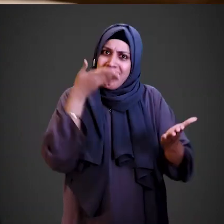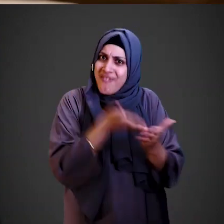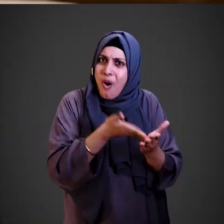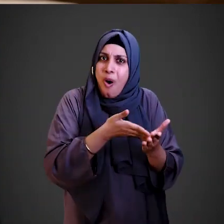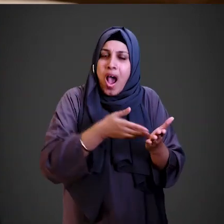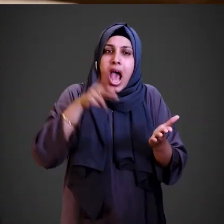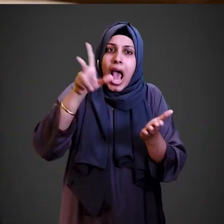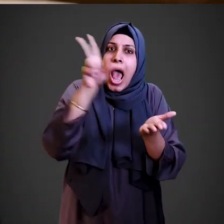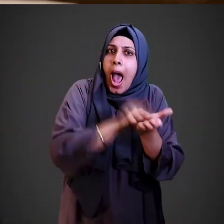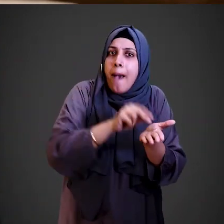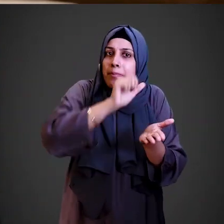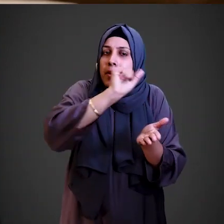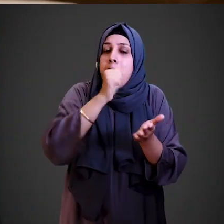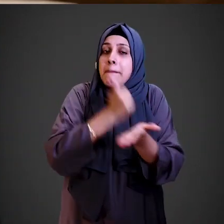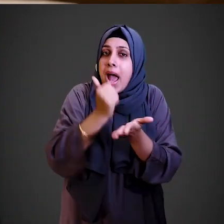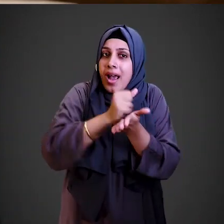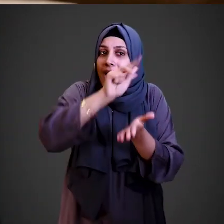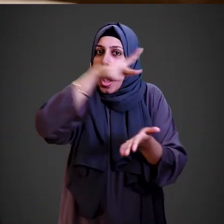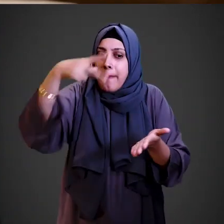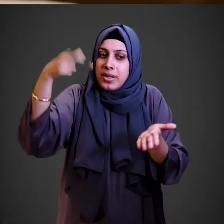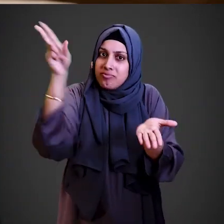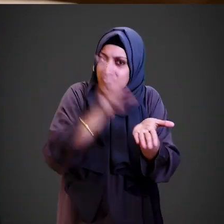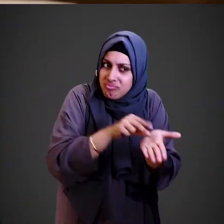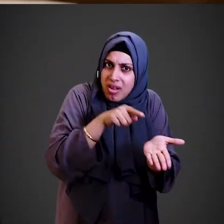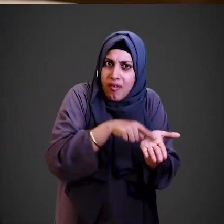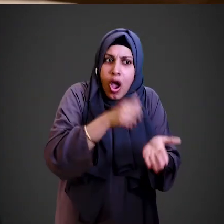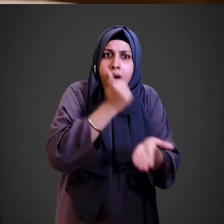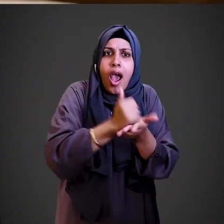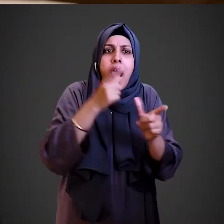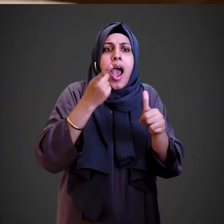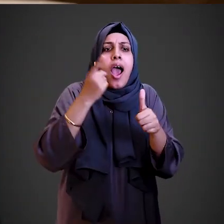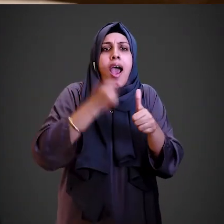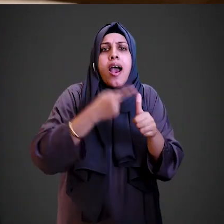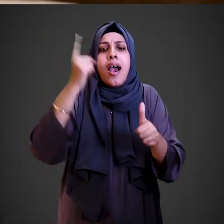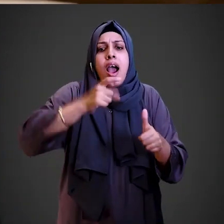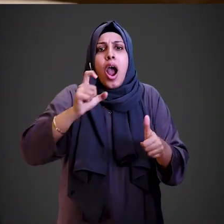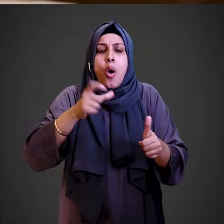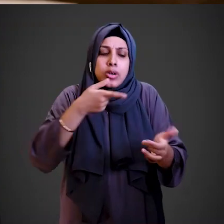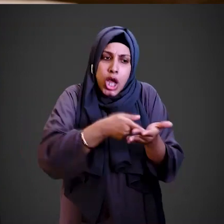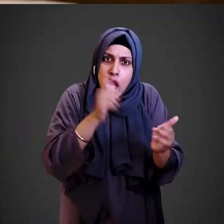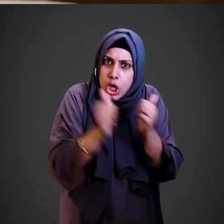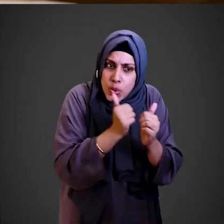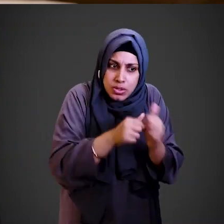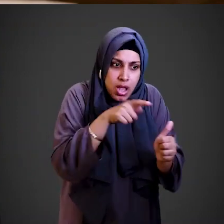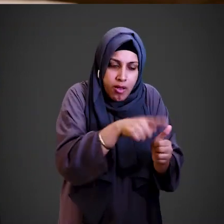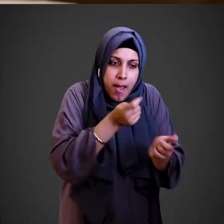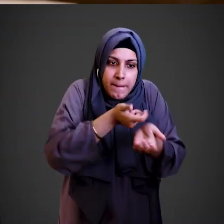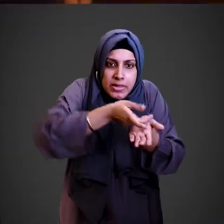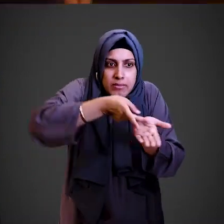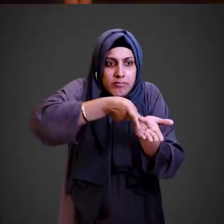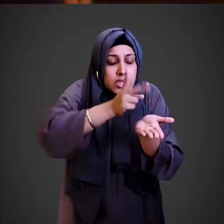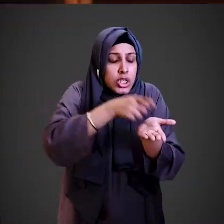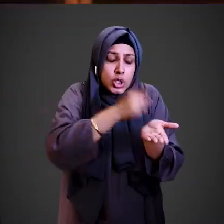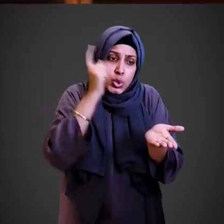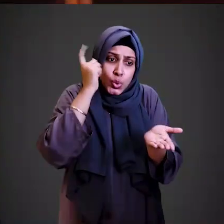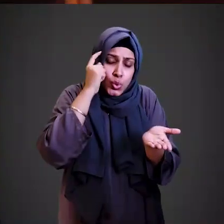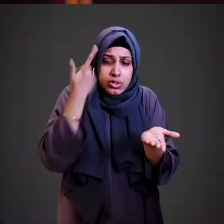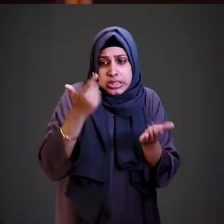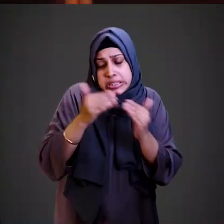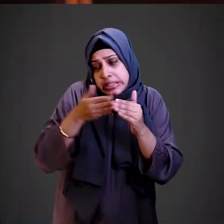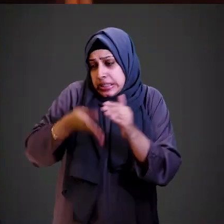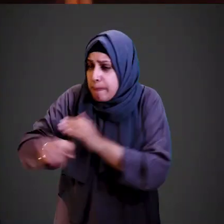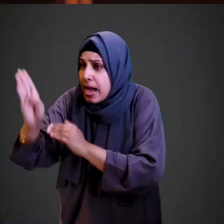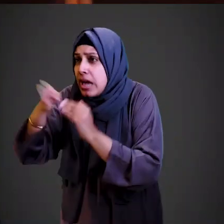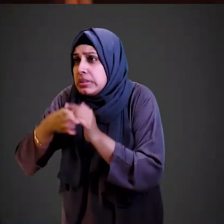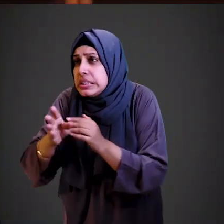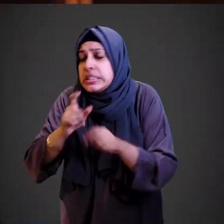इस्तेमाल करते हुए, एक बैंकिंग ऐप को डाउनलोड करते हुए एक बैंक अकाउंट को इस्तेमाल करे और अपनी से सारे काम जो उसने शायद